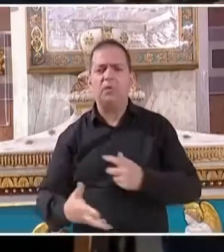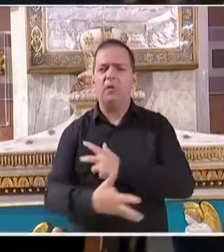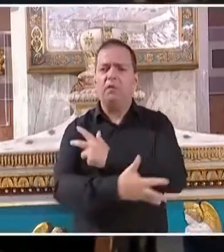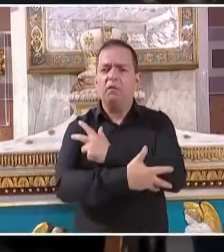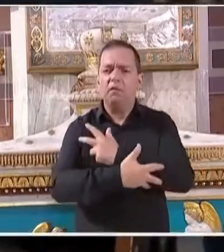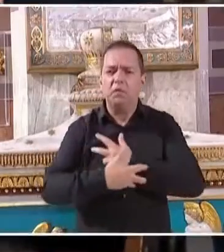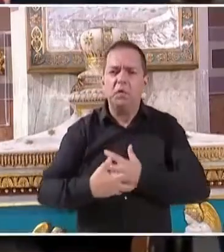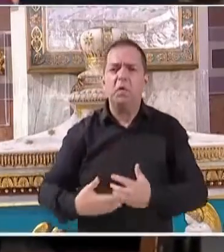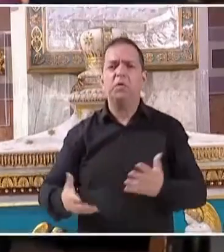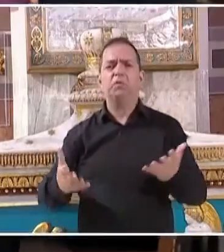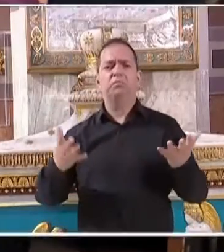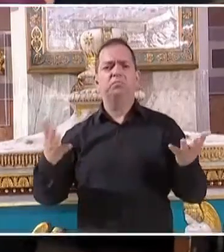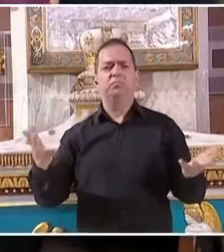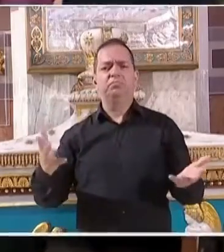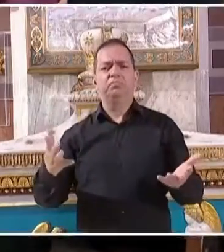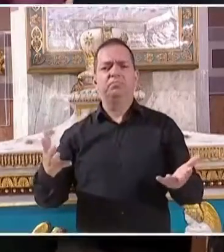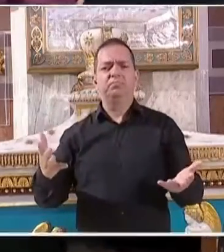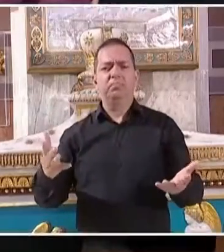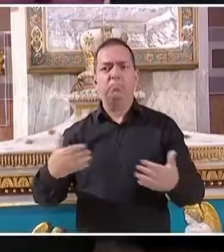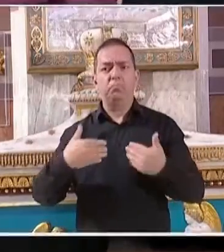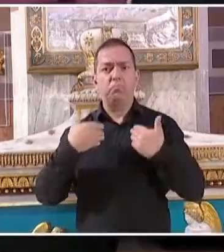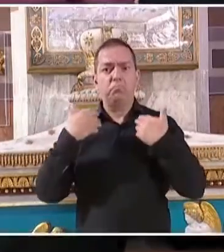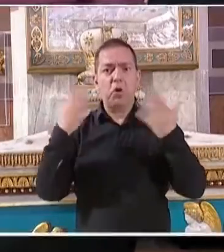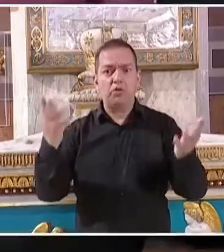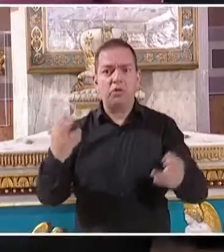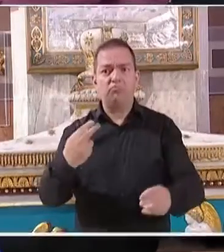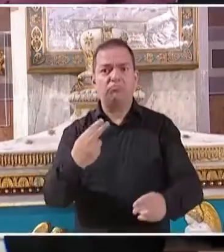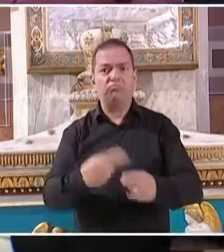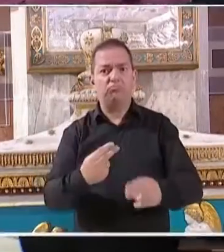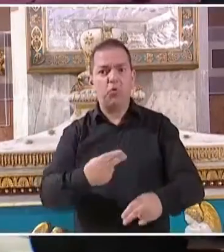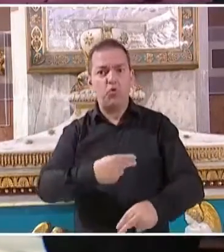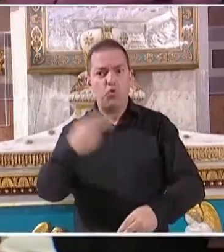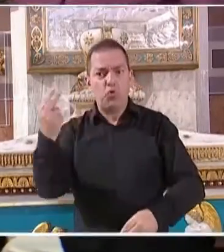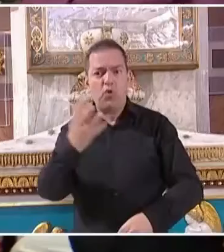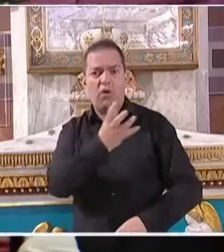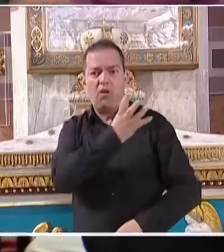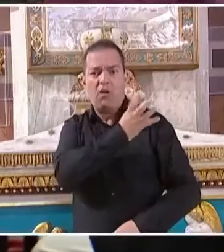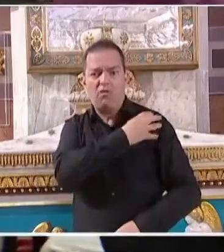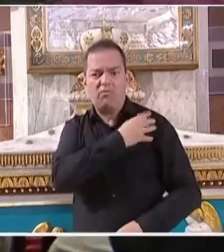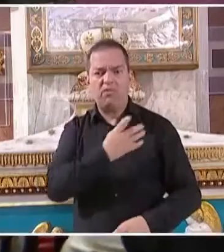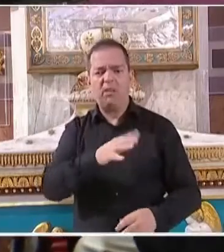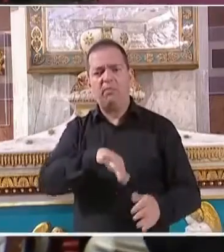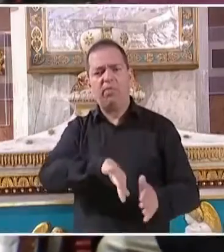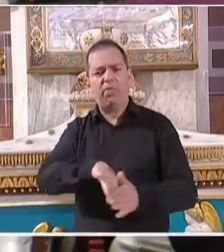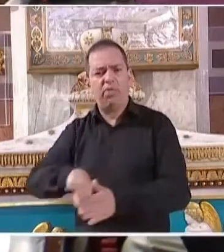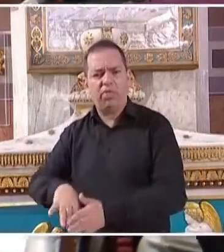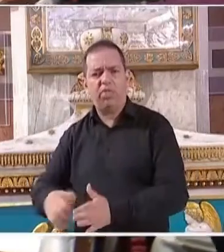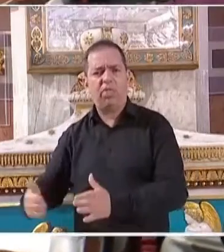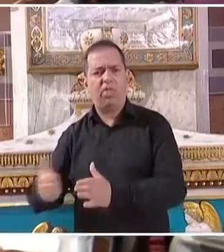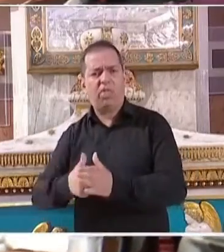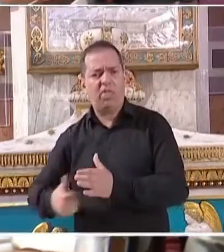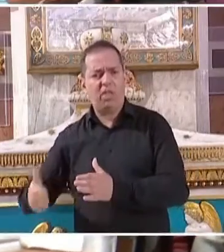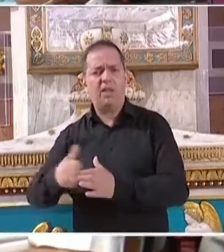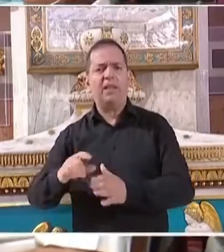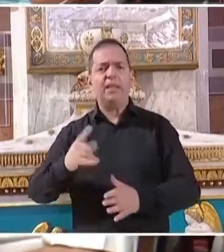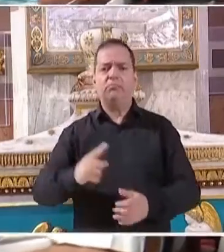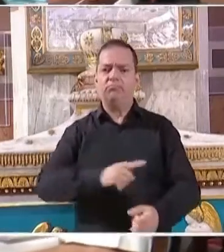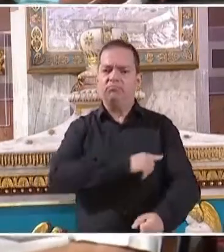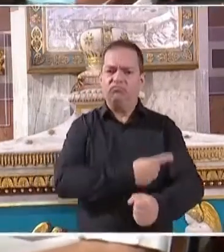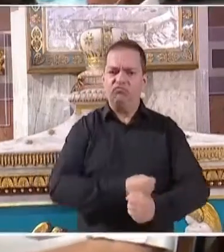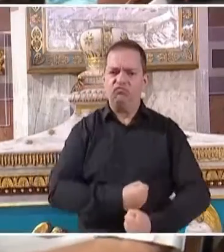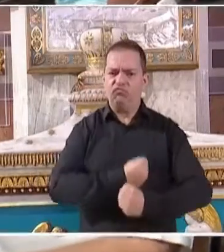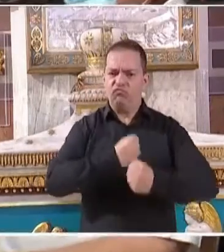πτωχία, στο προσκήνιο της εξουσίας ή σε παραγωνισμό, στην δύναμη ή